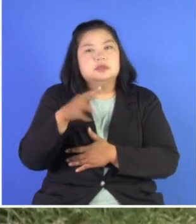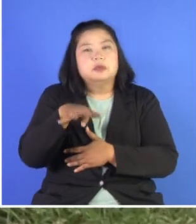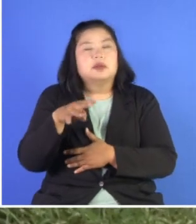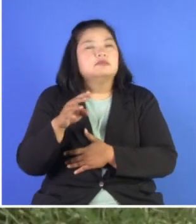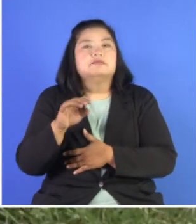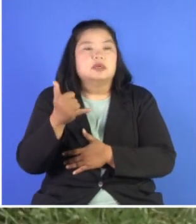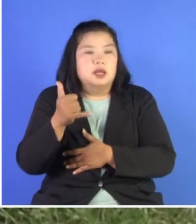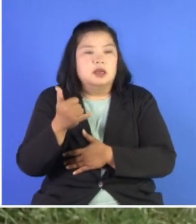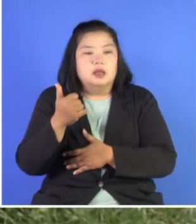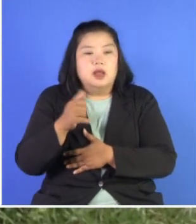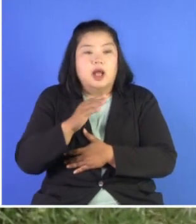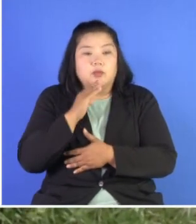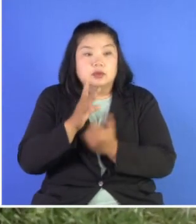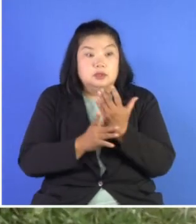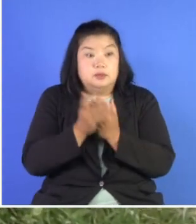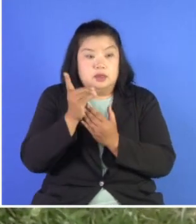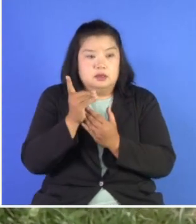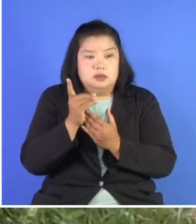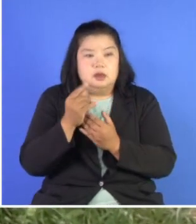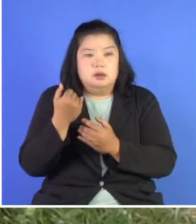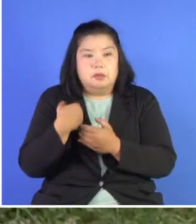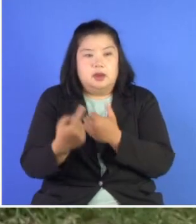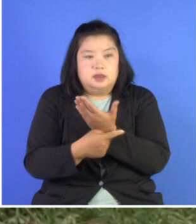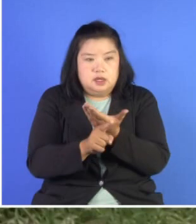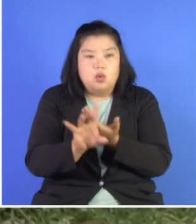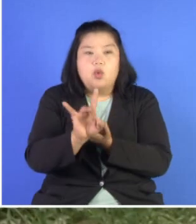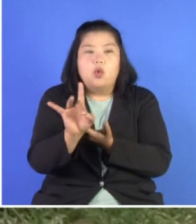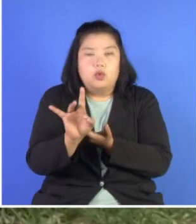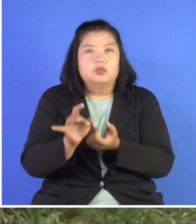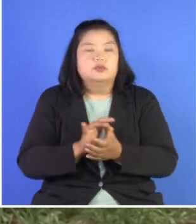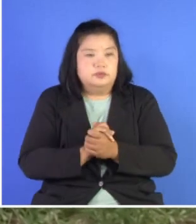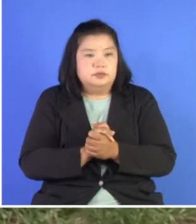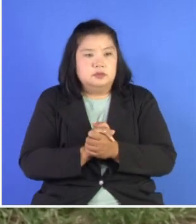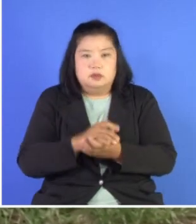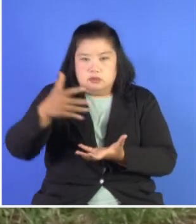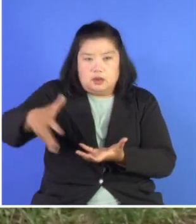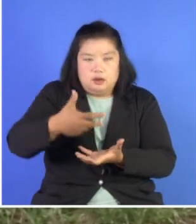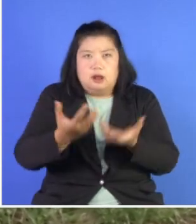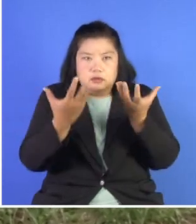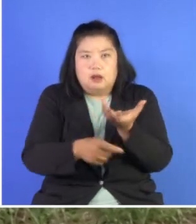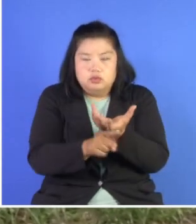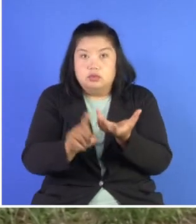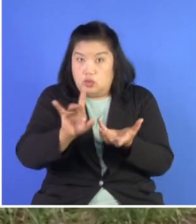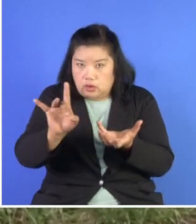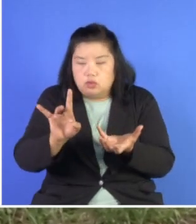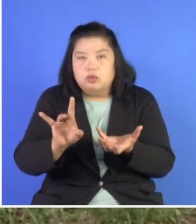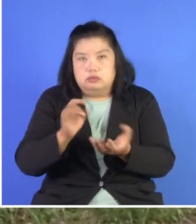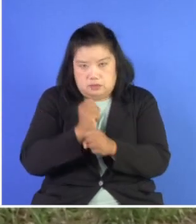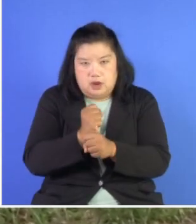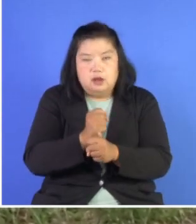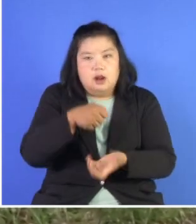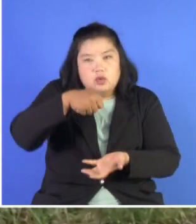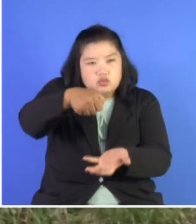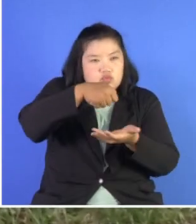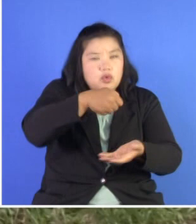ตักถ้าอาทิตย์นึงเราก็อยู่ที่ 100กมได้เลยค่ะมันคือมันเกิดขึ้นเองนะเอามาเอามานิดหน่อย